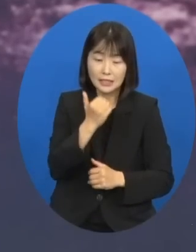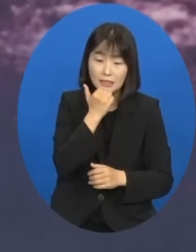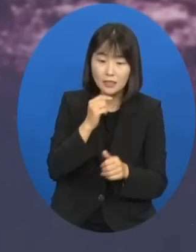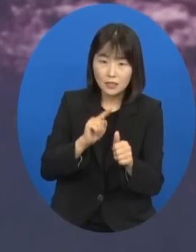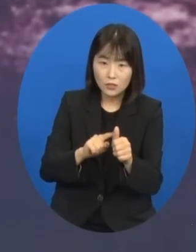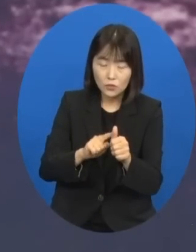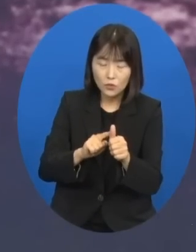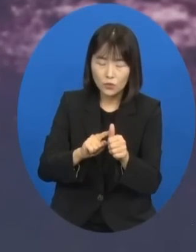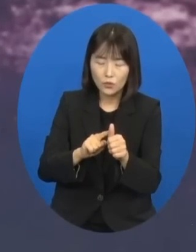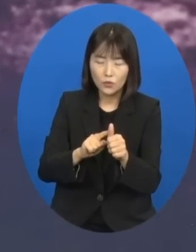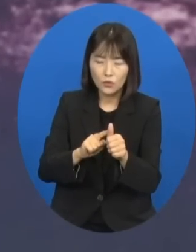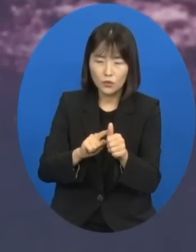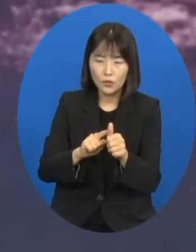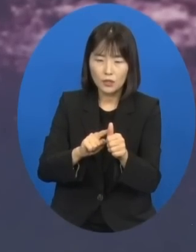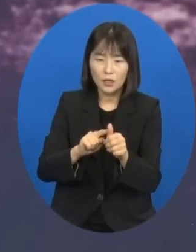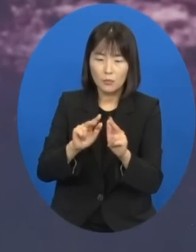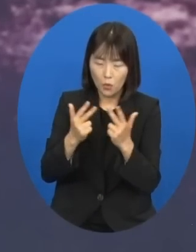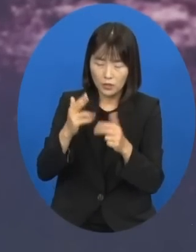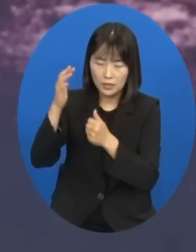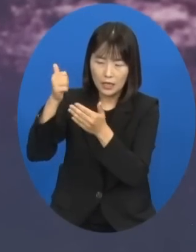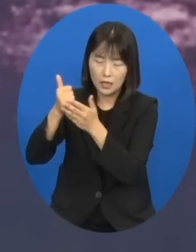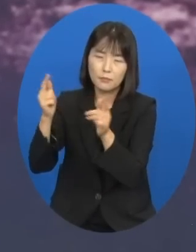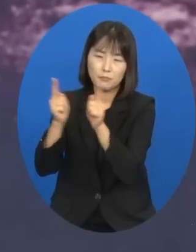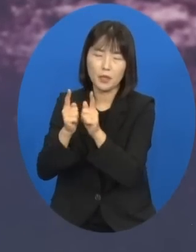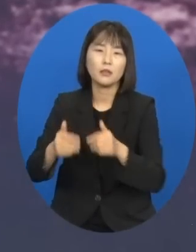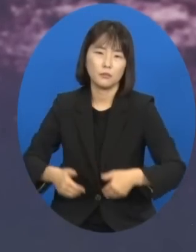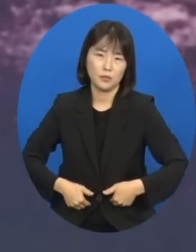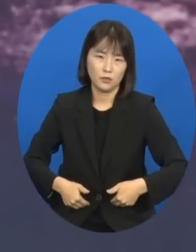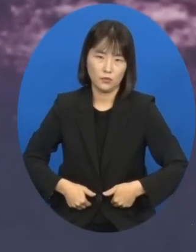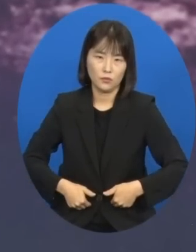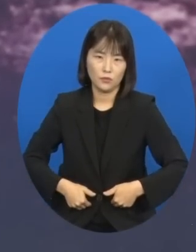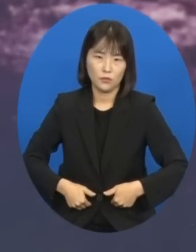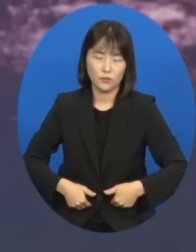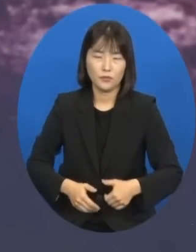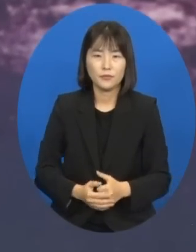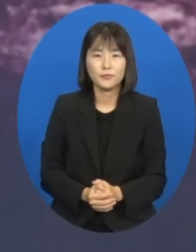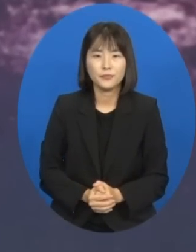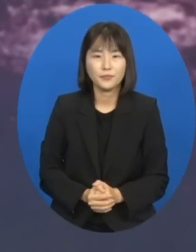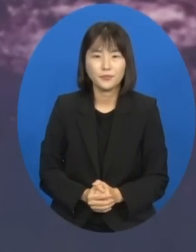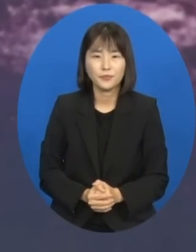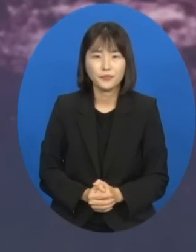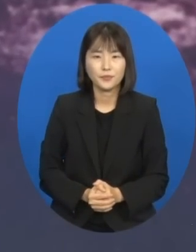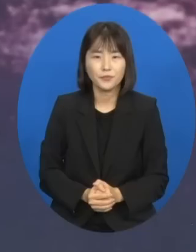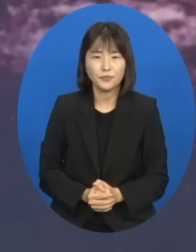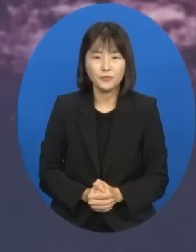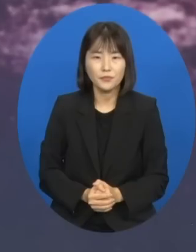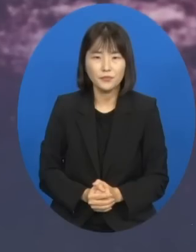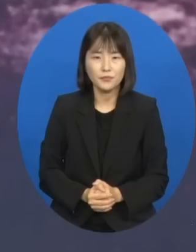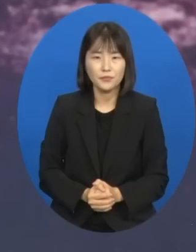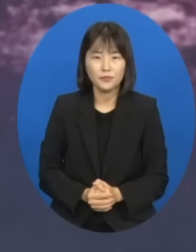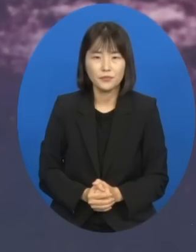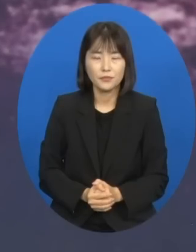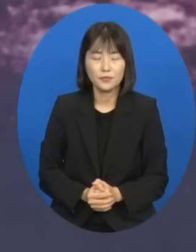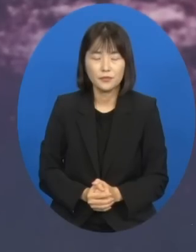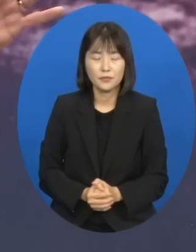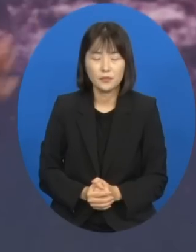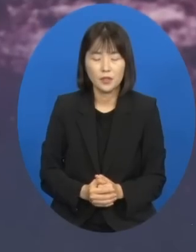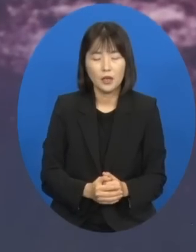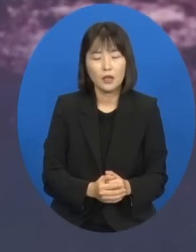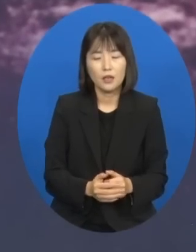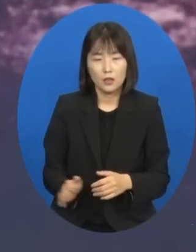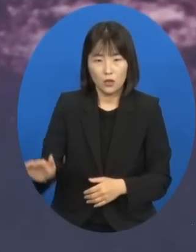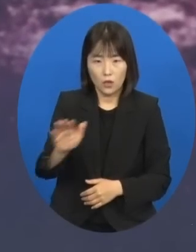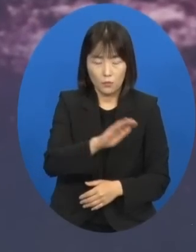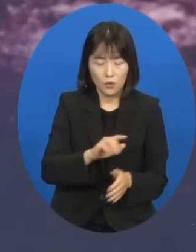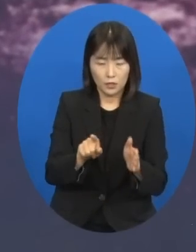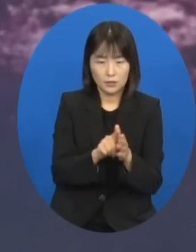하고 그 하나님을 나의 하나님이라고 이삭도 고백을 해야 합니다. 그런 점에서 모든 신앙인들은 같은 믿음의